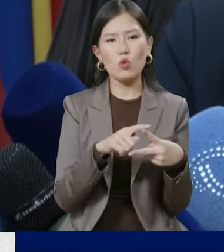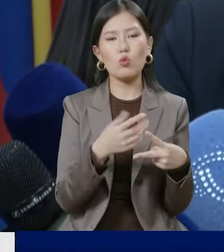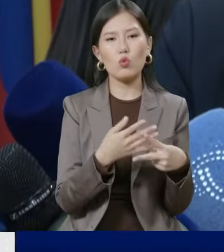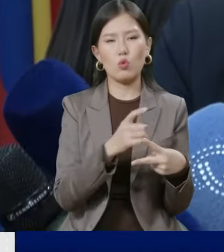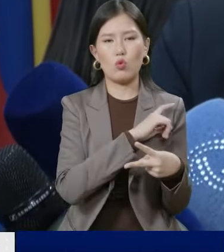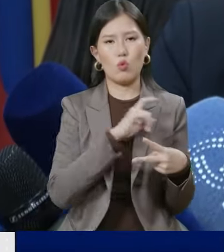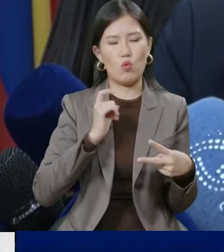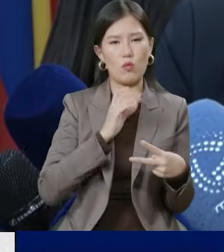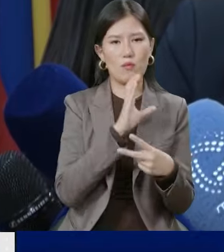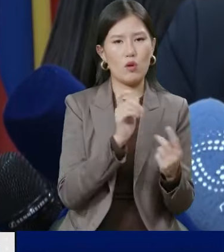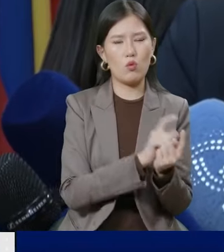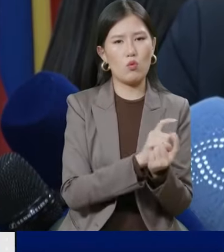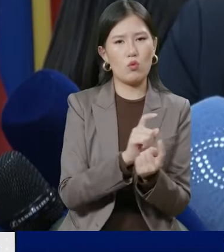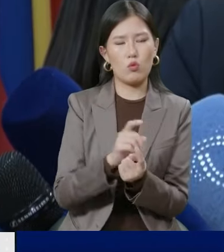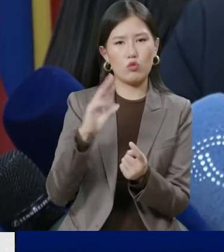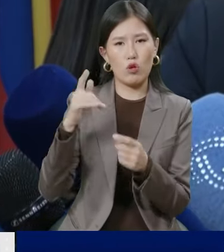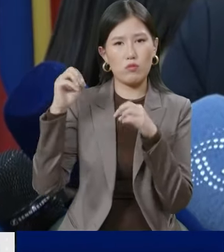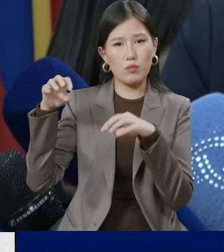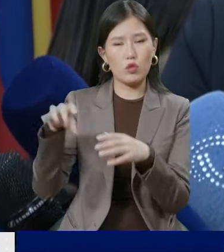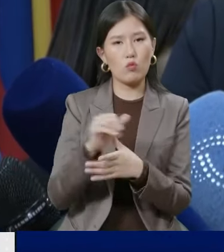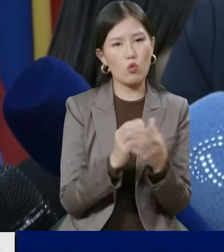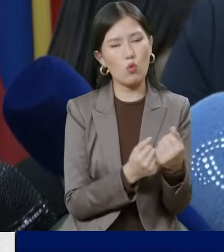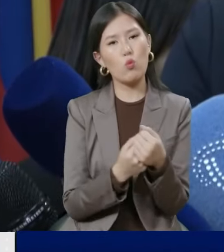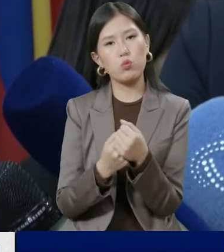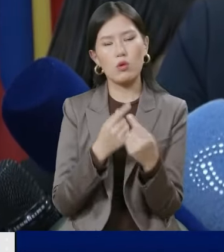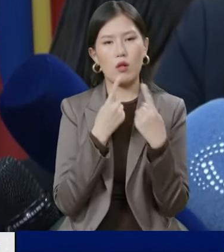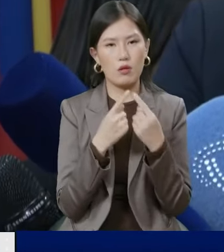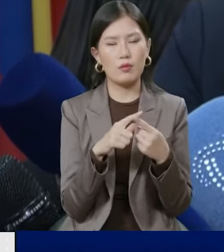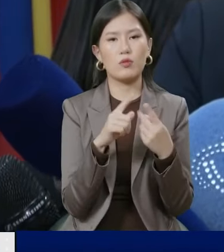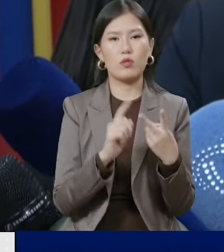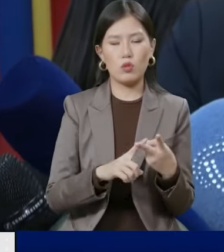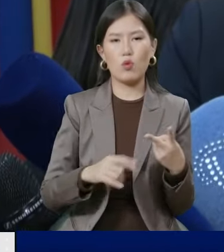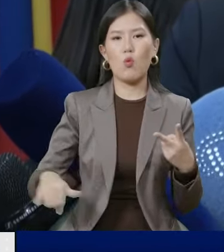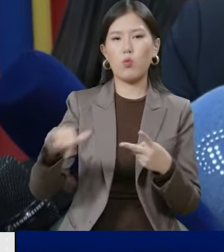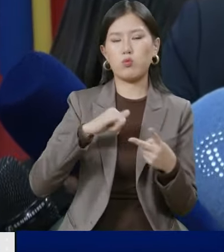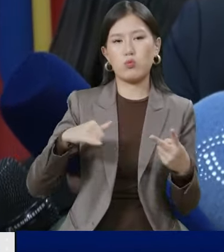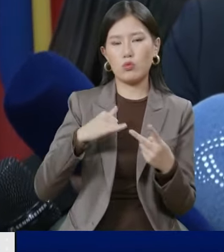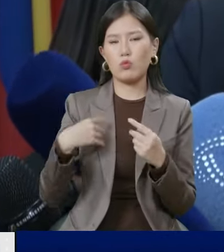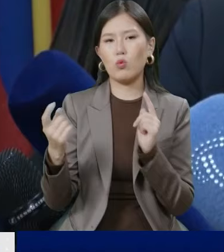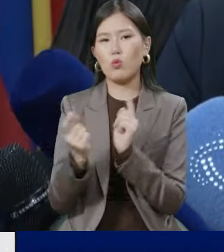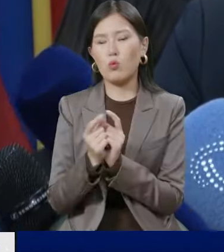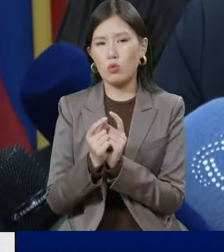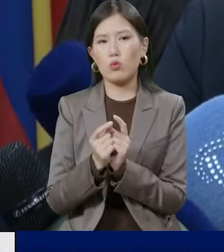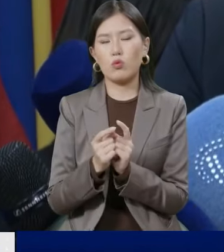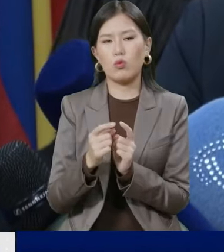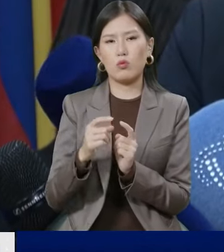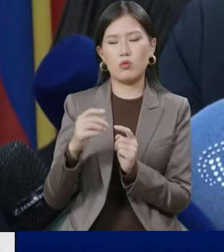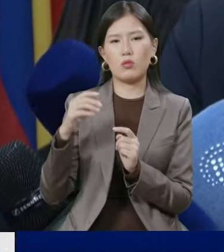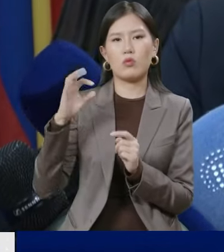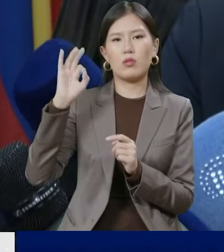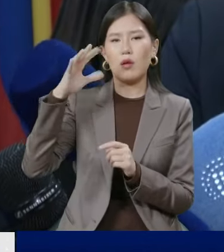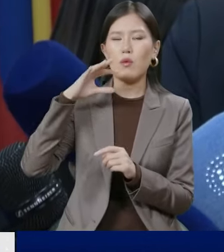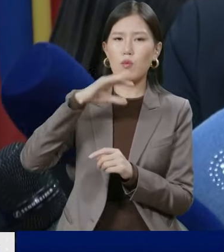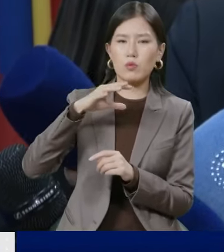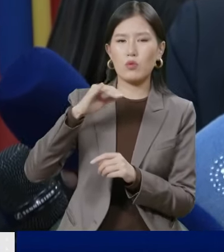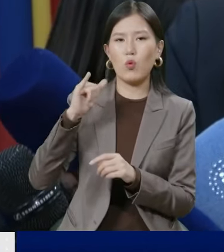байгууллагатай уулзаж эрчим хүчний салбарт хөрөнгө оруулалт хийх талаар ярилцдаг. Хоёр дахь нь төрийн байгууллагатай уулзаж цэвэр эрчим хүчний шилжилтийг хэрхэн